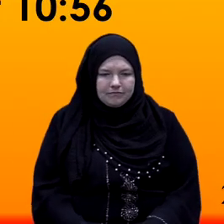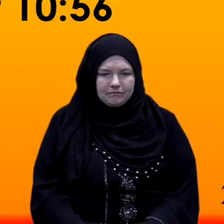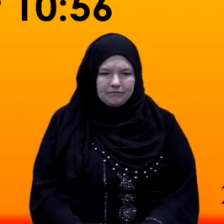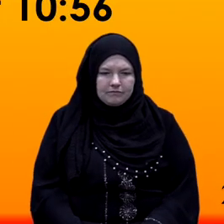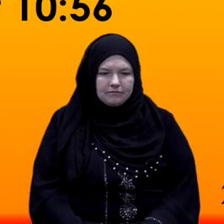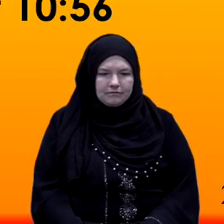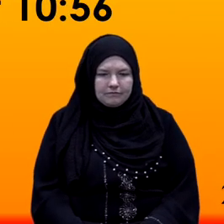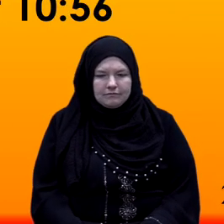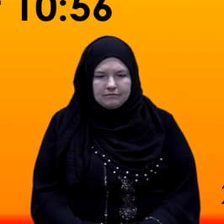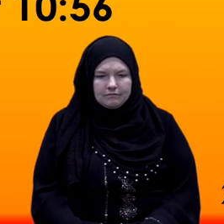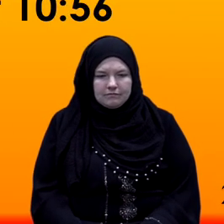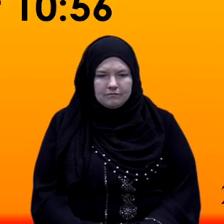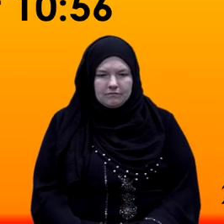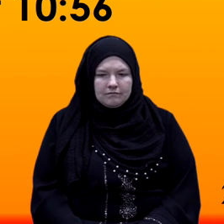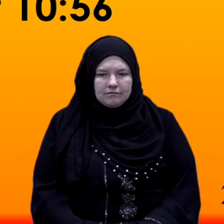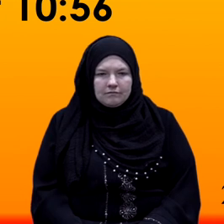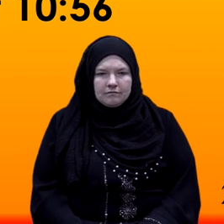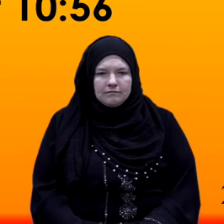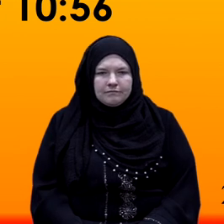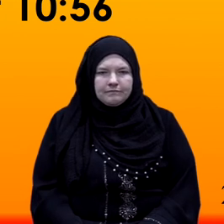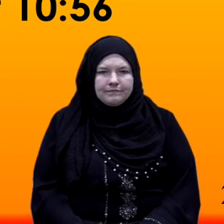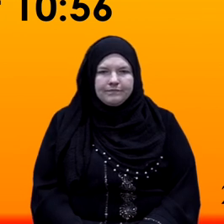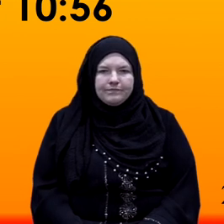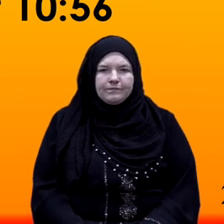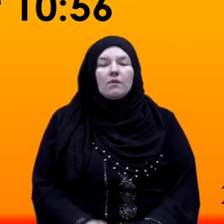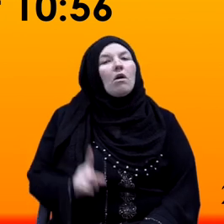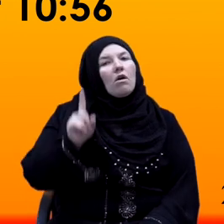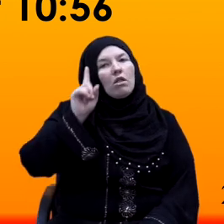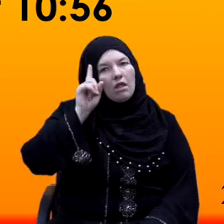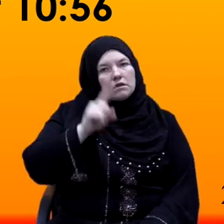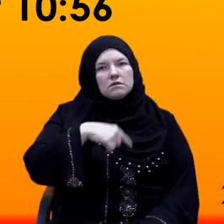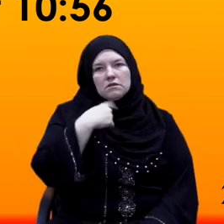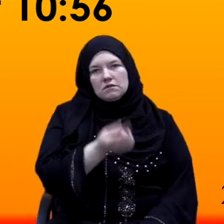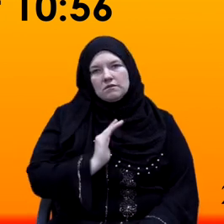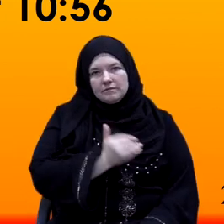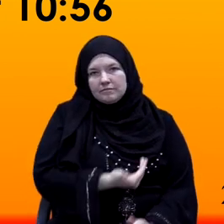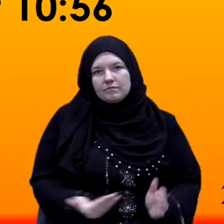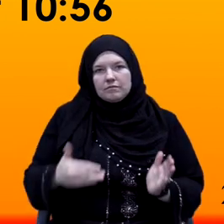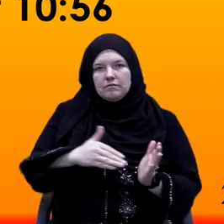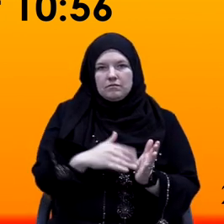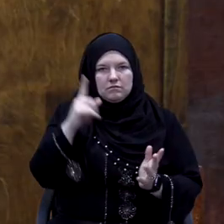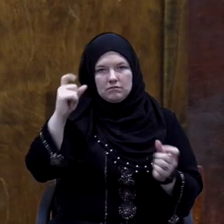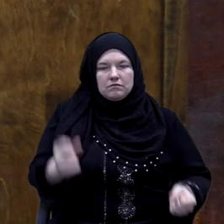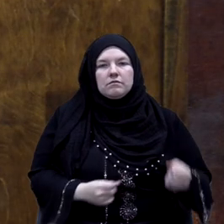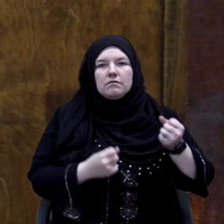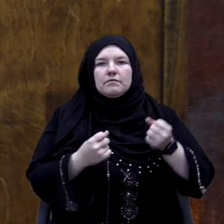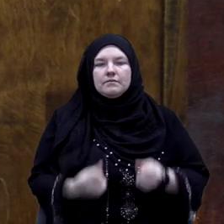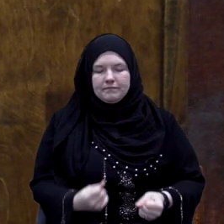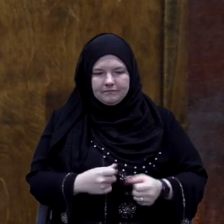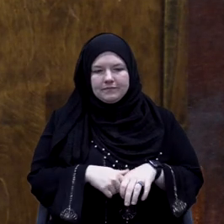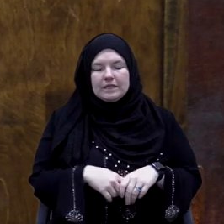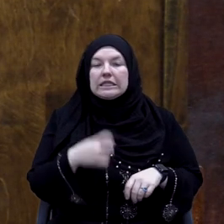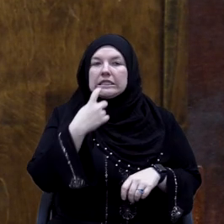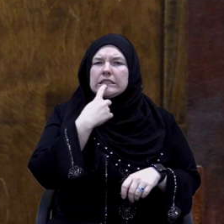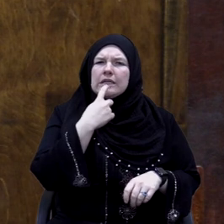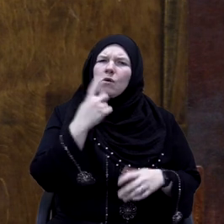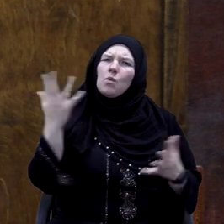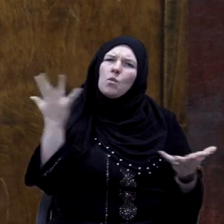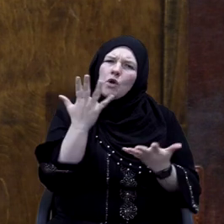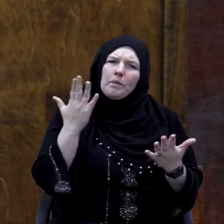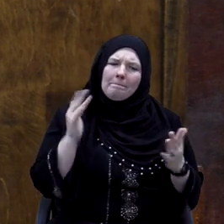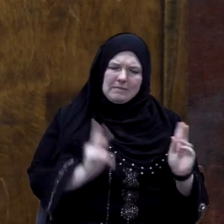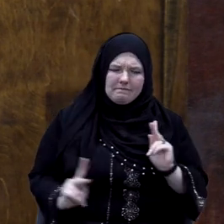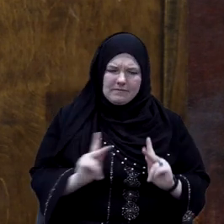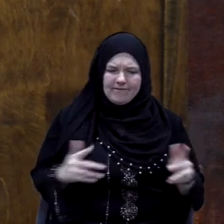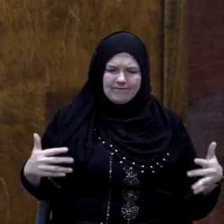Allah asserts His power again. هو يحيي ويميت. What do people fear the